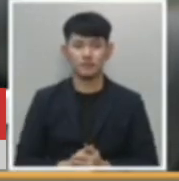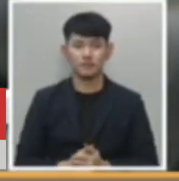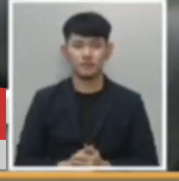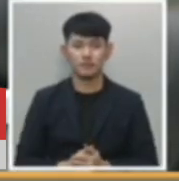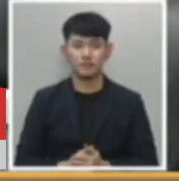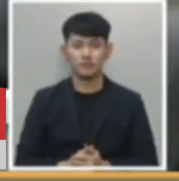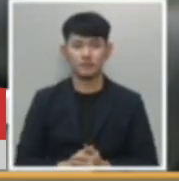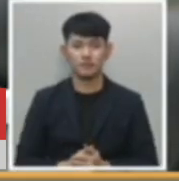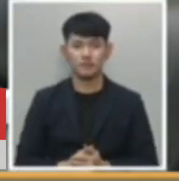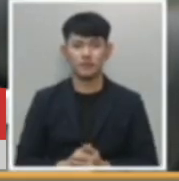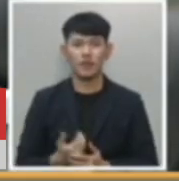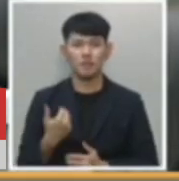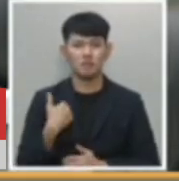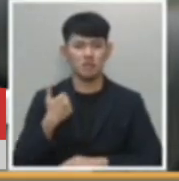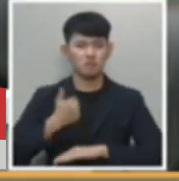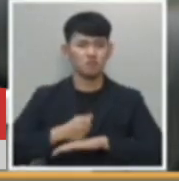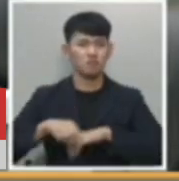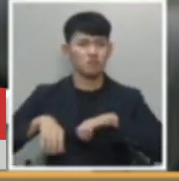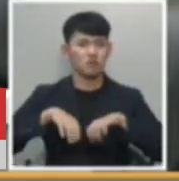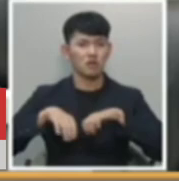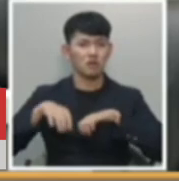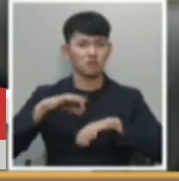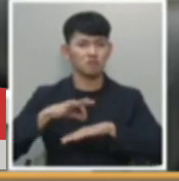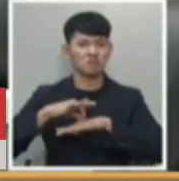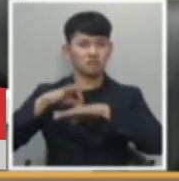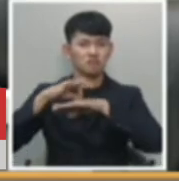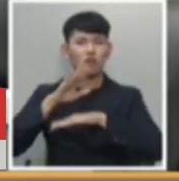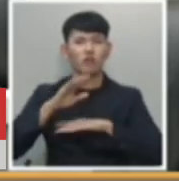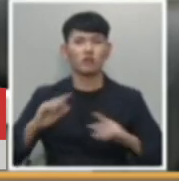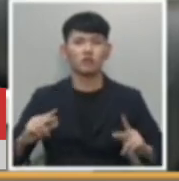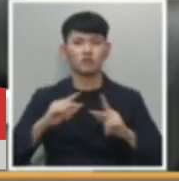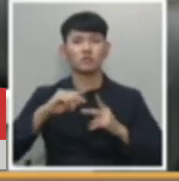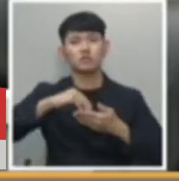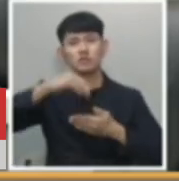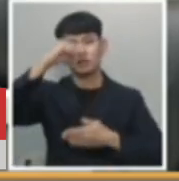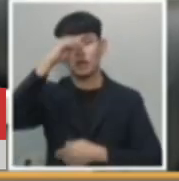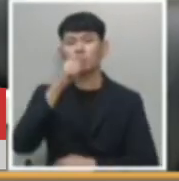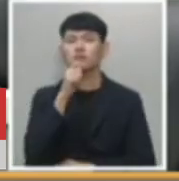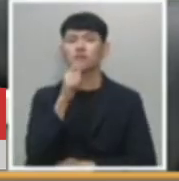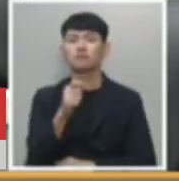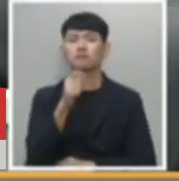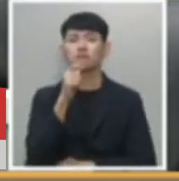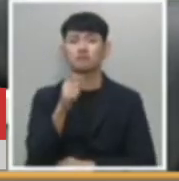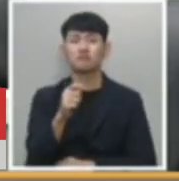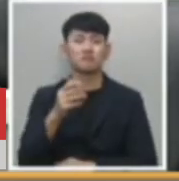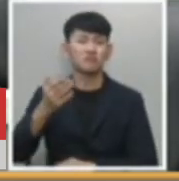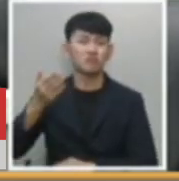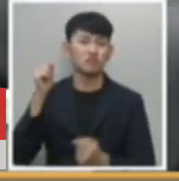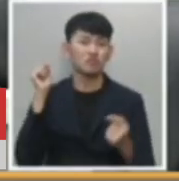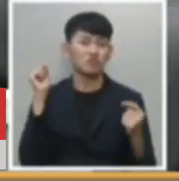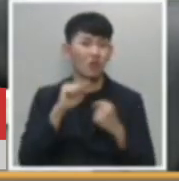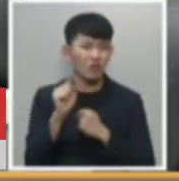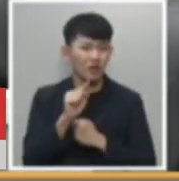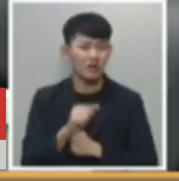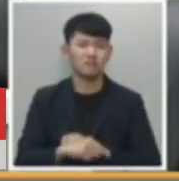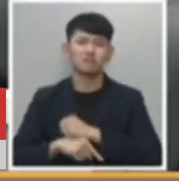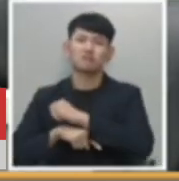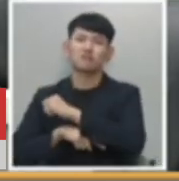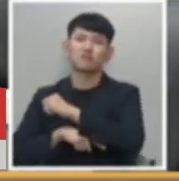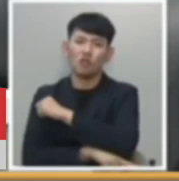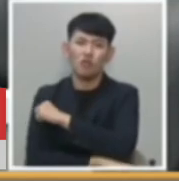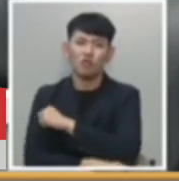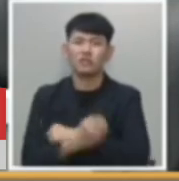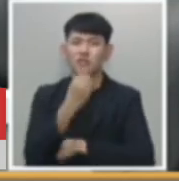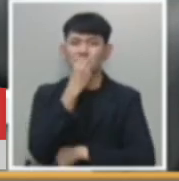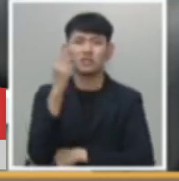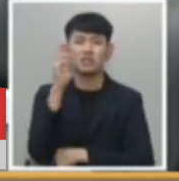เคยมีผู้บริหารระดับสูงนะครับของกระทรวงศึกษาเคยให้สัมภาษณ์ตอนมีเรื่องการทุจริตนะครับแ